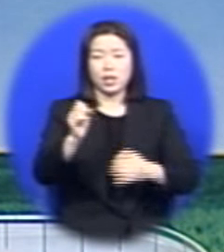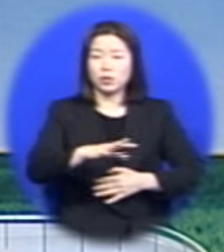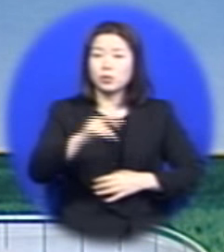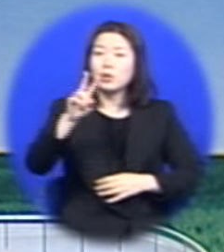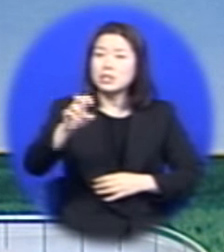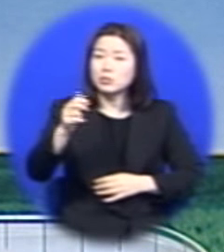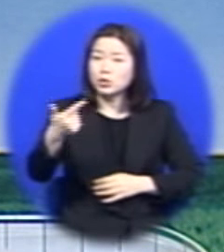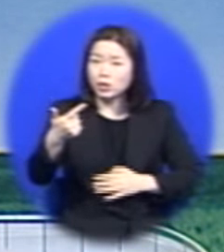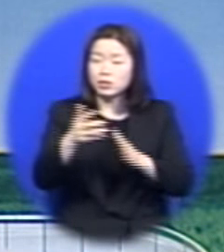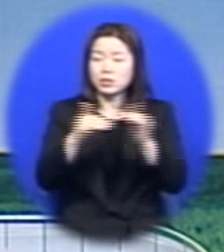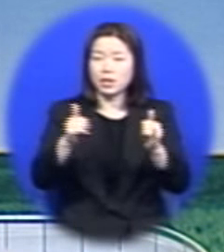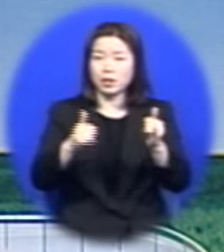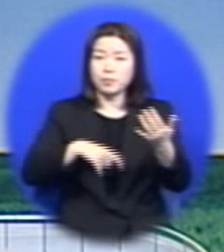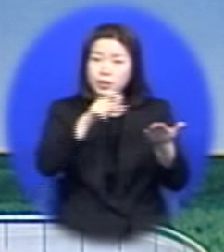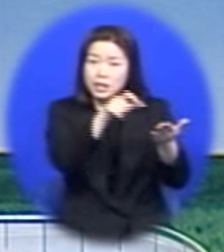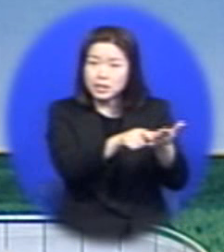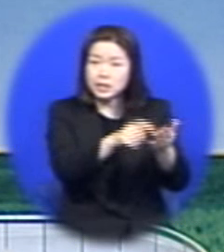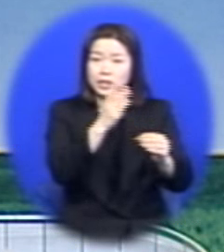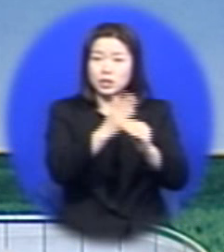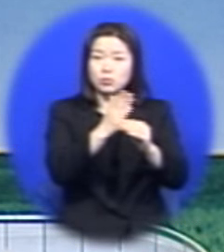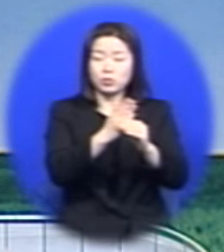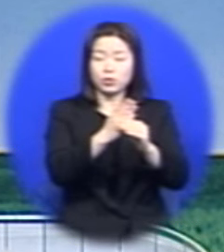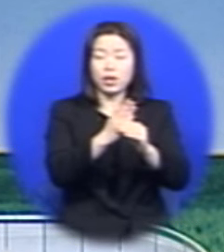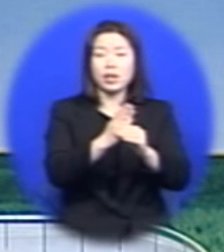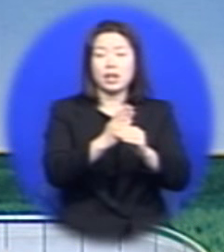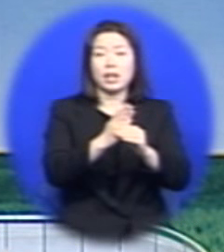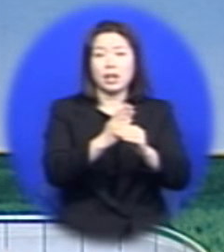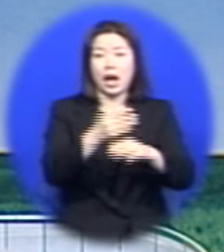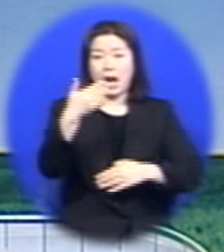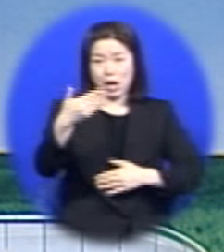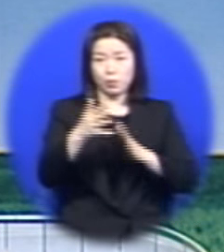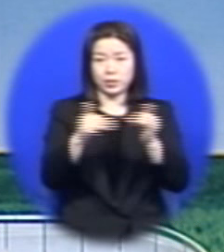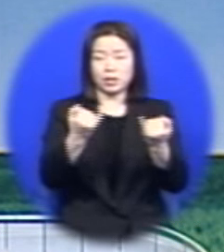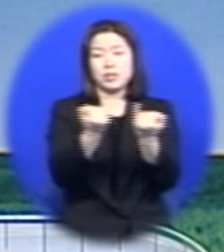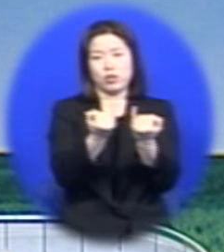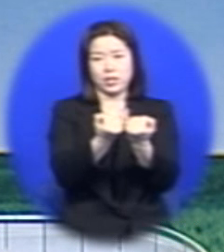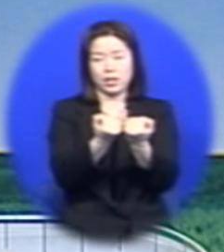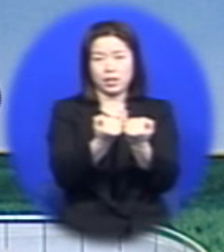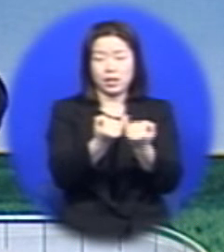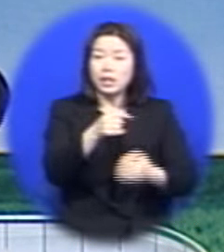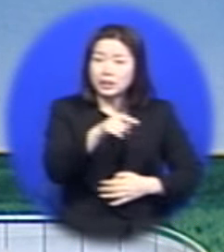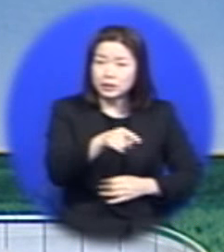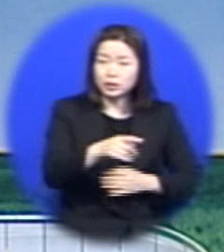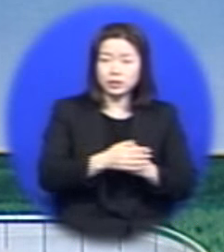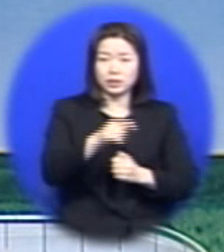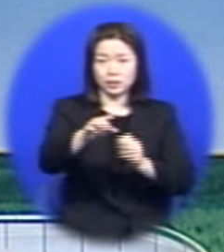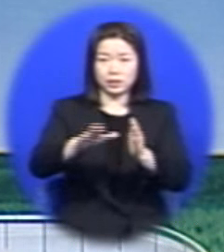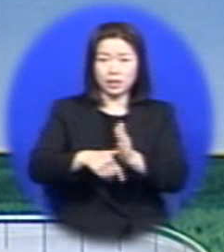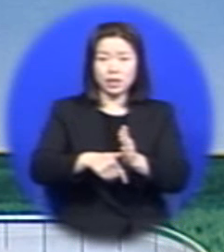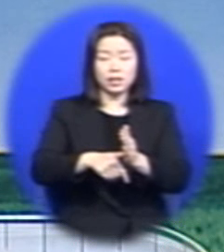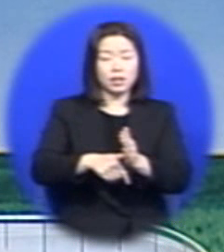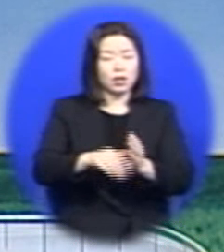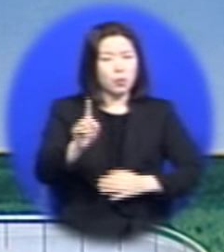26명의 거명된 이름 중에 9명이 여자였습니다. 그것은 그때 당시로서는